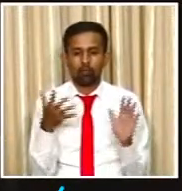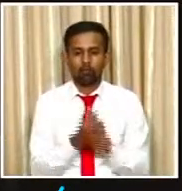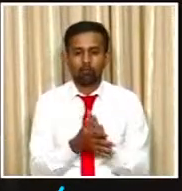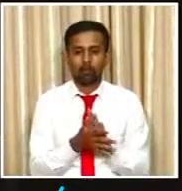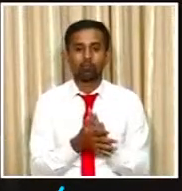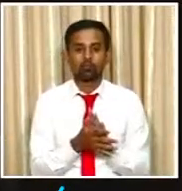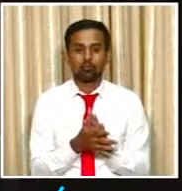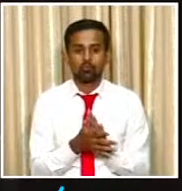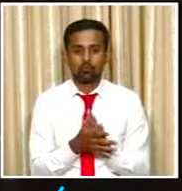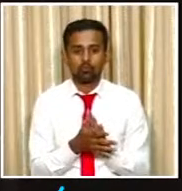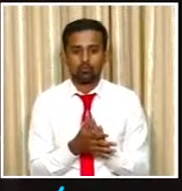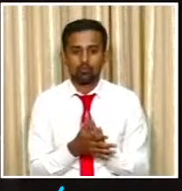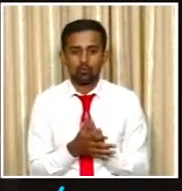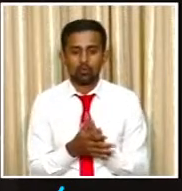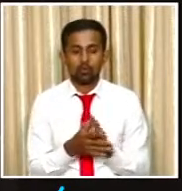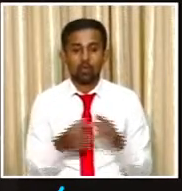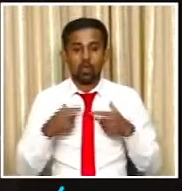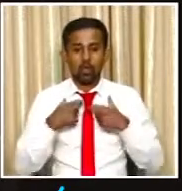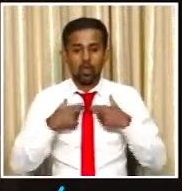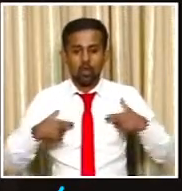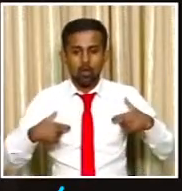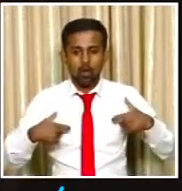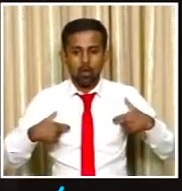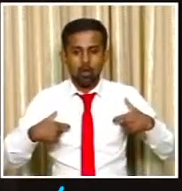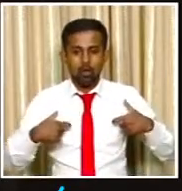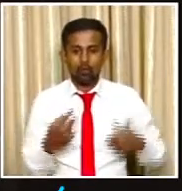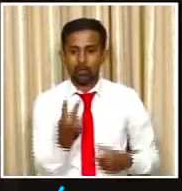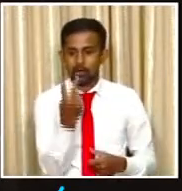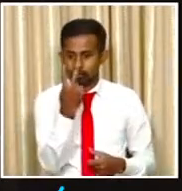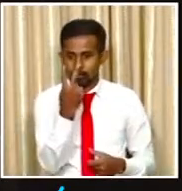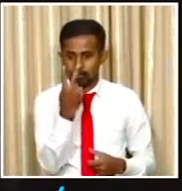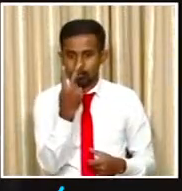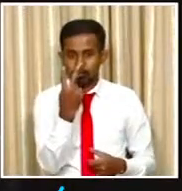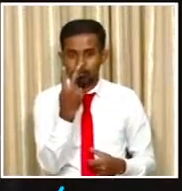එක ලෝයර් නීතිඥවරු දෙන්නේ